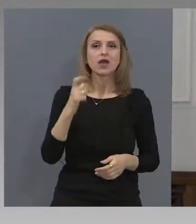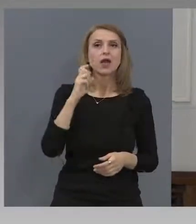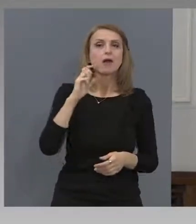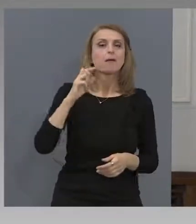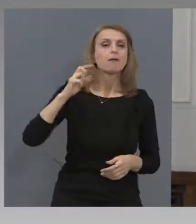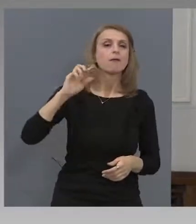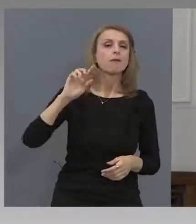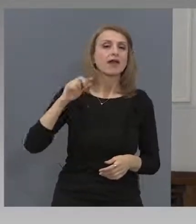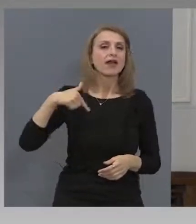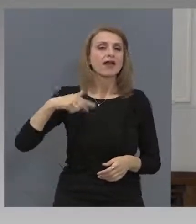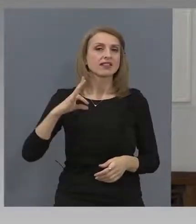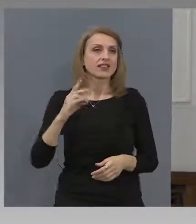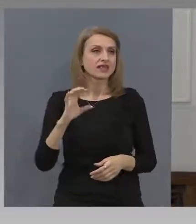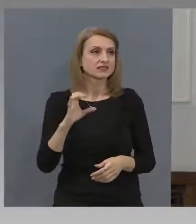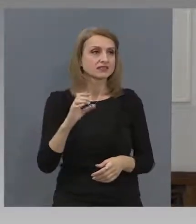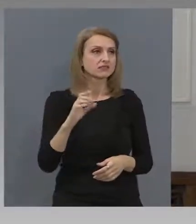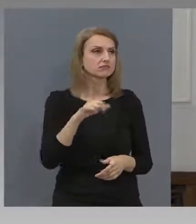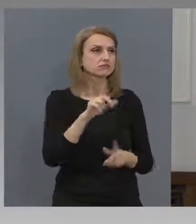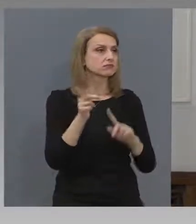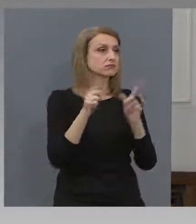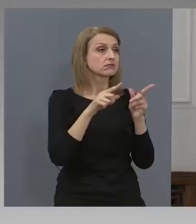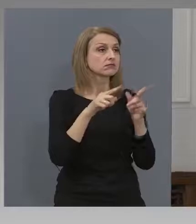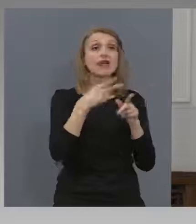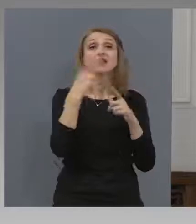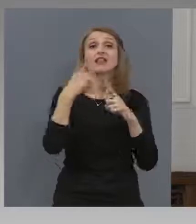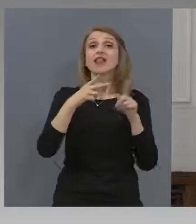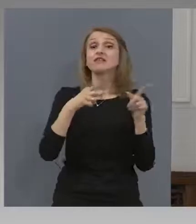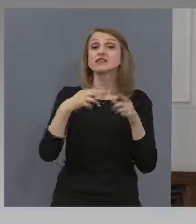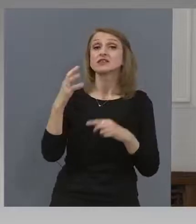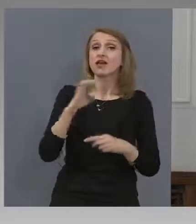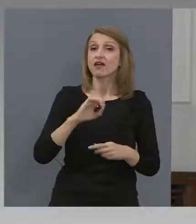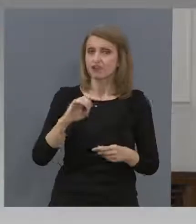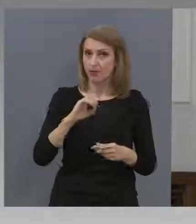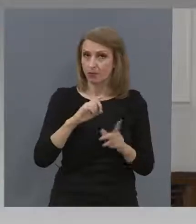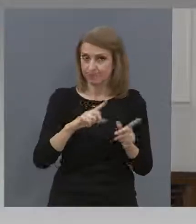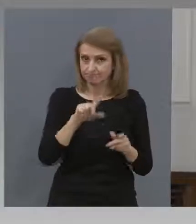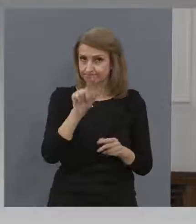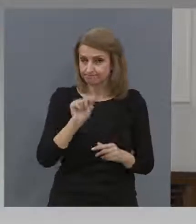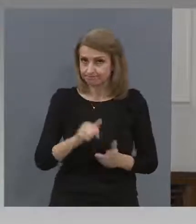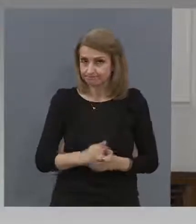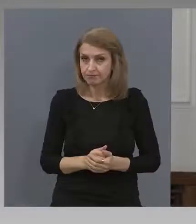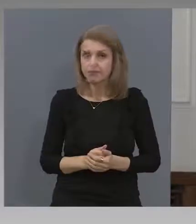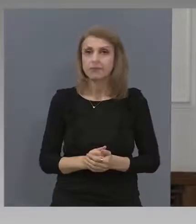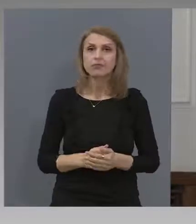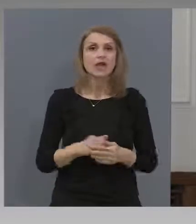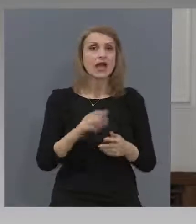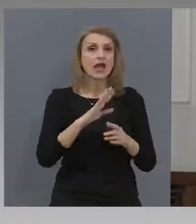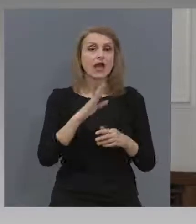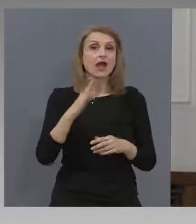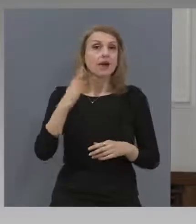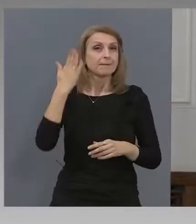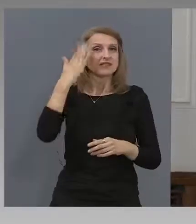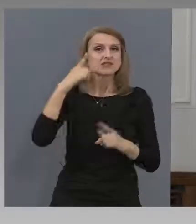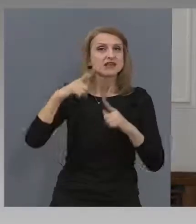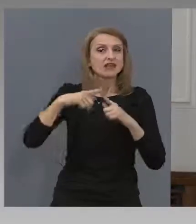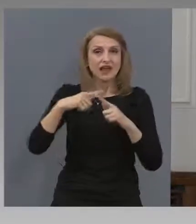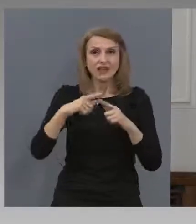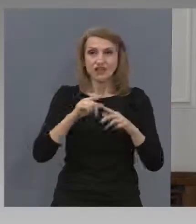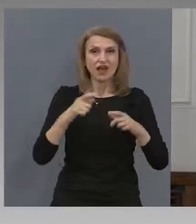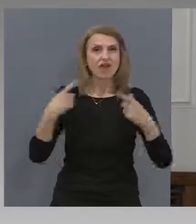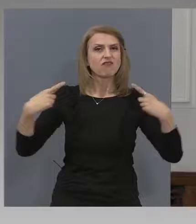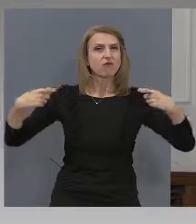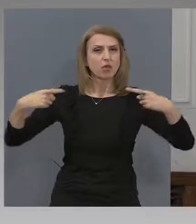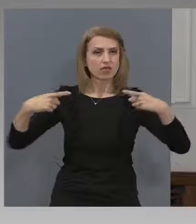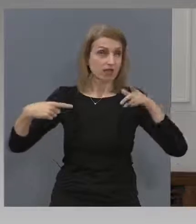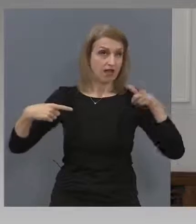Моля по един, защото не се... Да. Здравейте, телевизия Европа, Деница Гацинска. Министър Танева, приключва ли войната между вас и